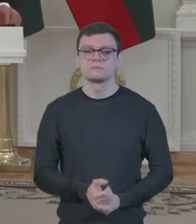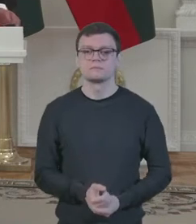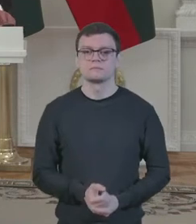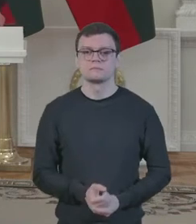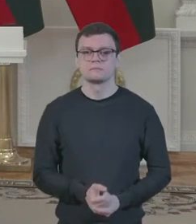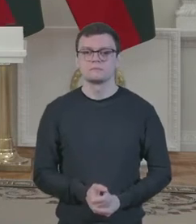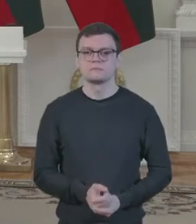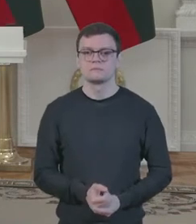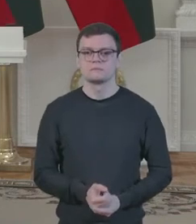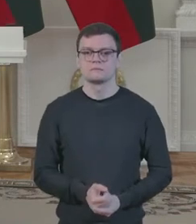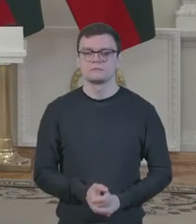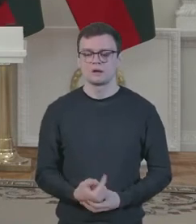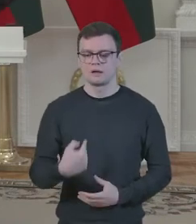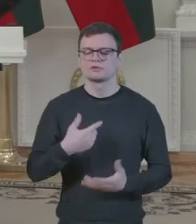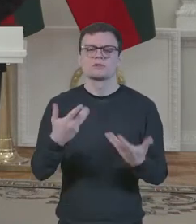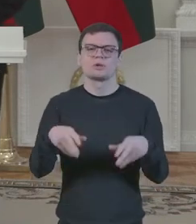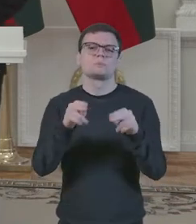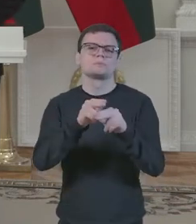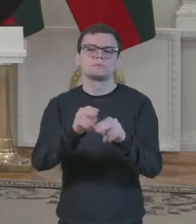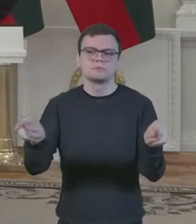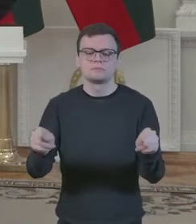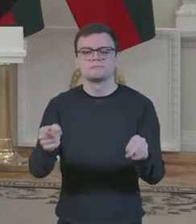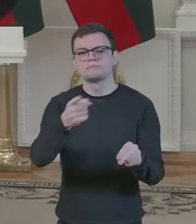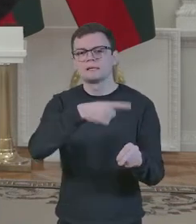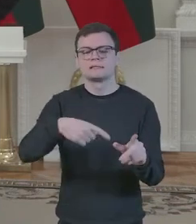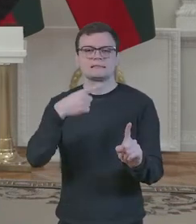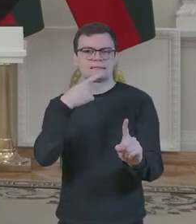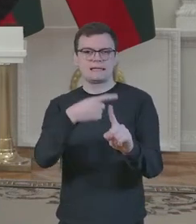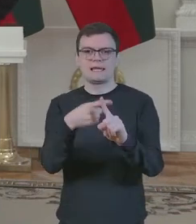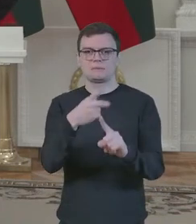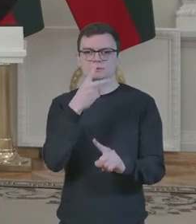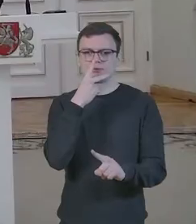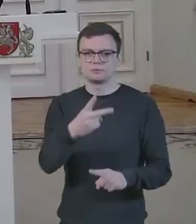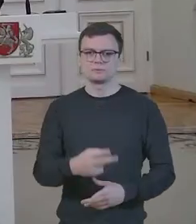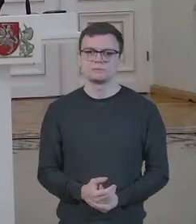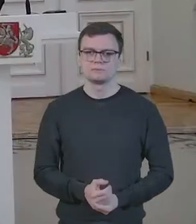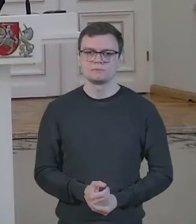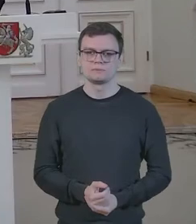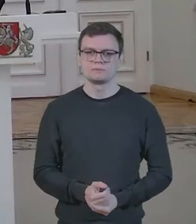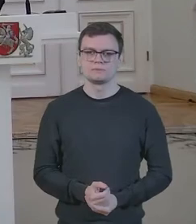Esu jau nekartą pareiškęs, kad mes teigiamai žiūrime į